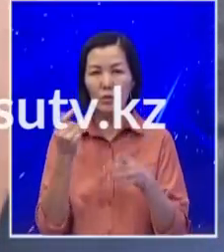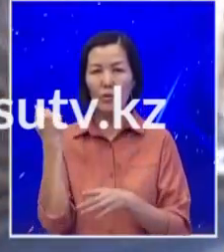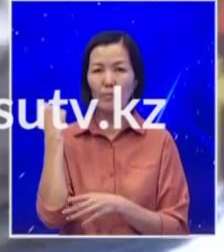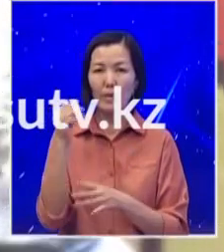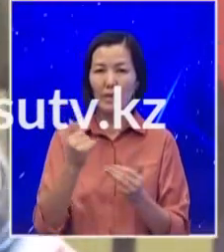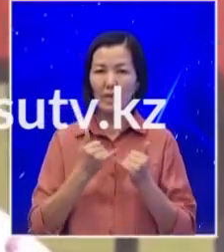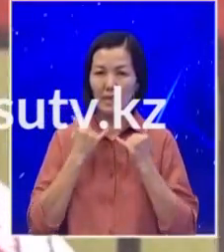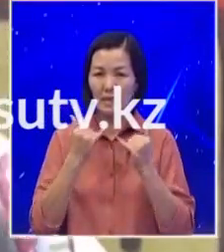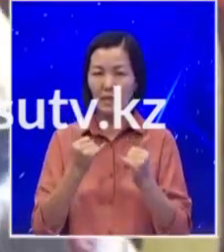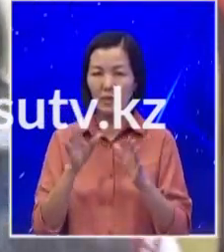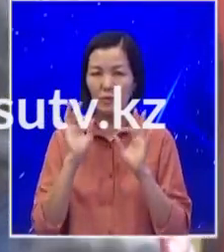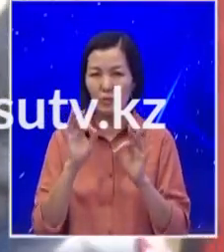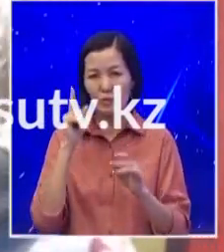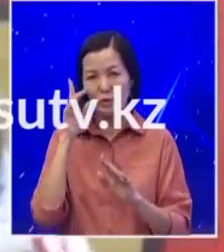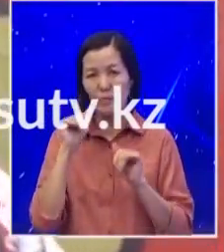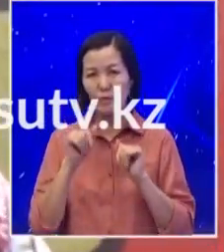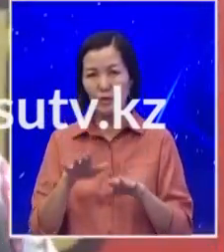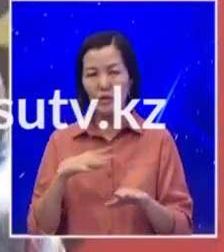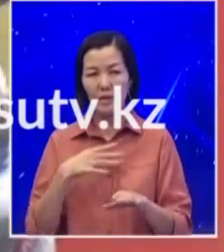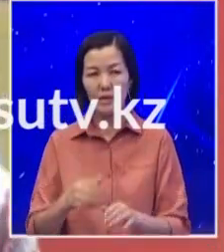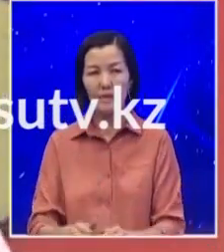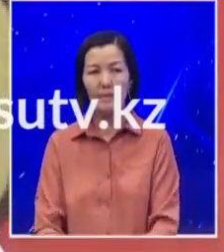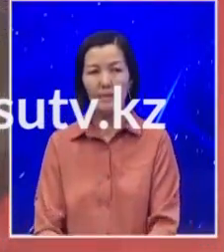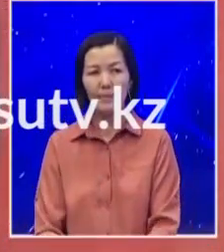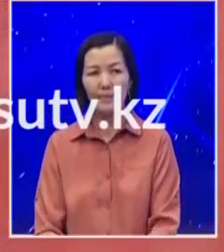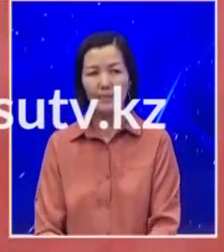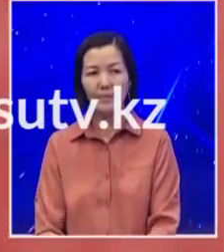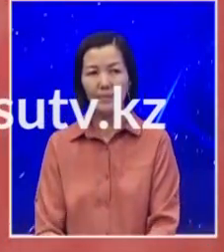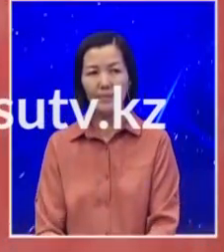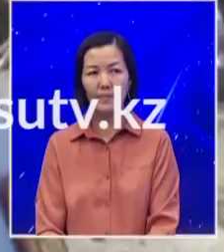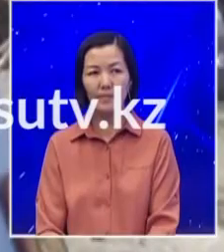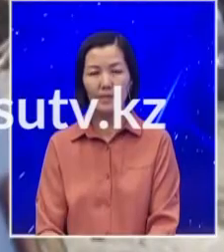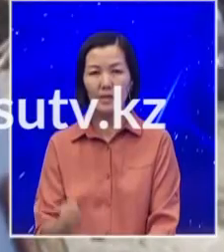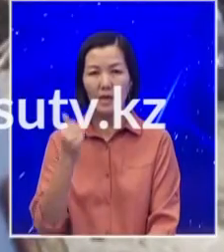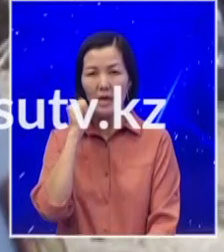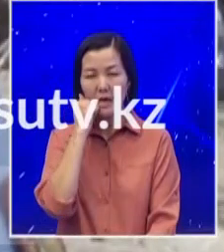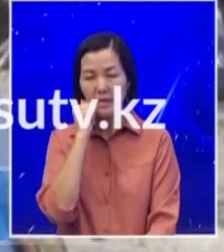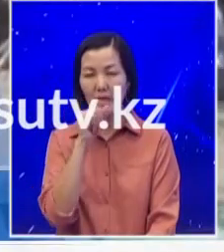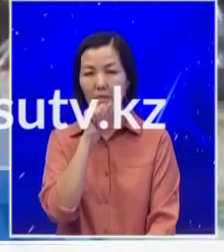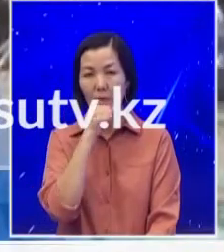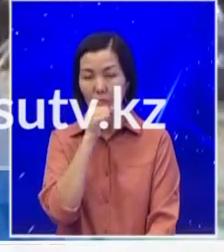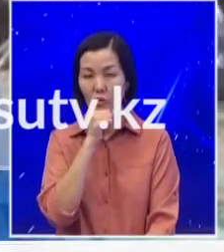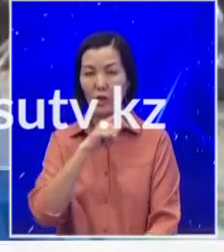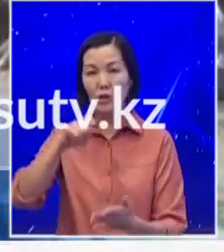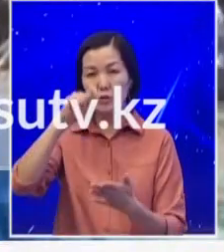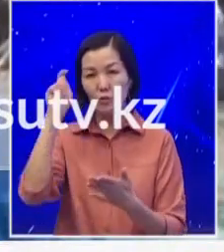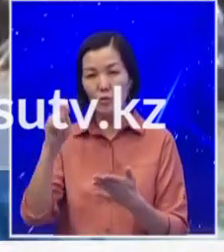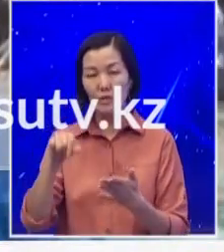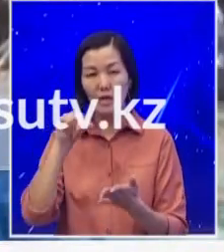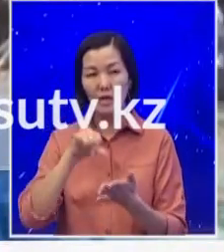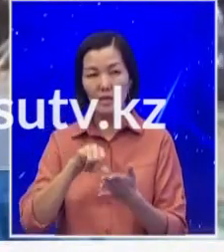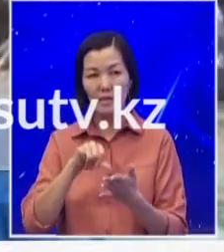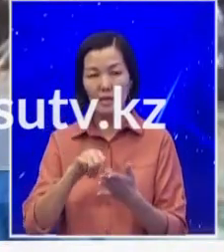тағзым етуді жөн көріпті. Аталары соғысқан, апалары соғысқан, соғысқа қатысқан, кейбіреулер өмірден өтіп